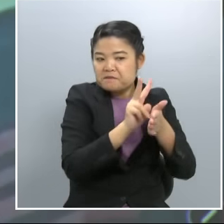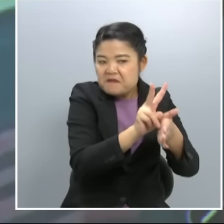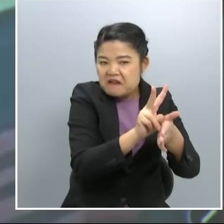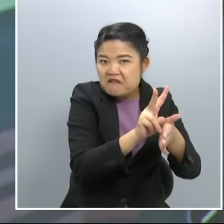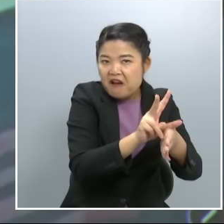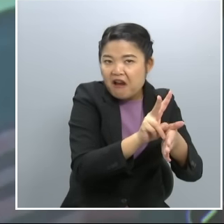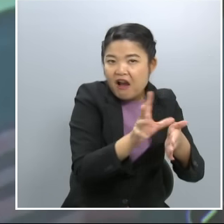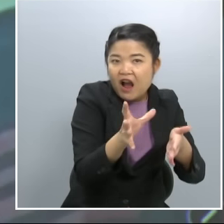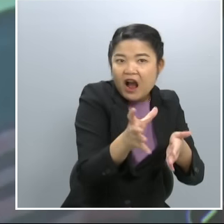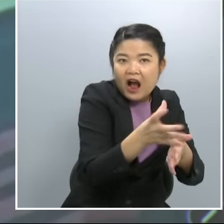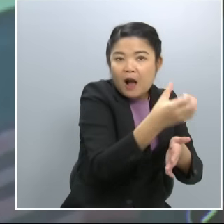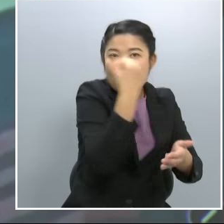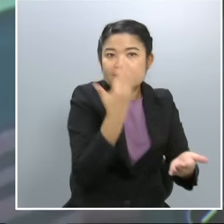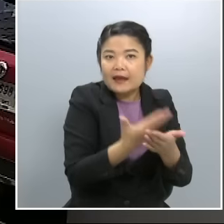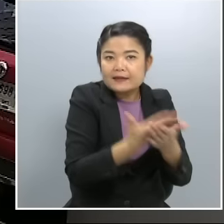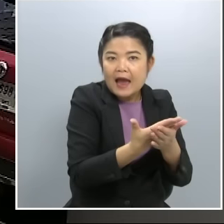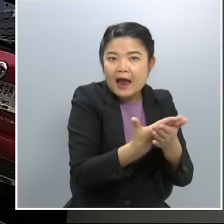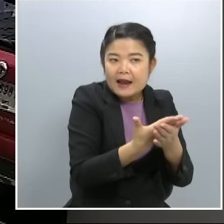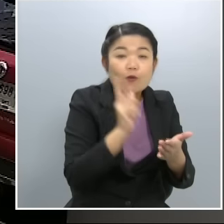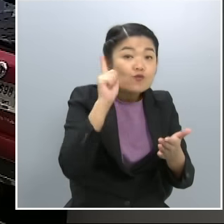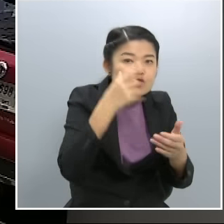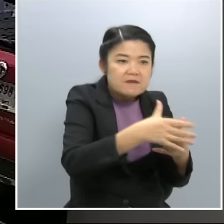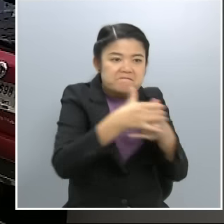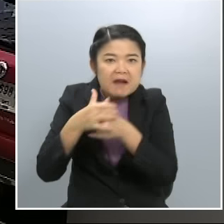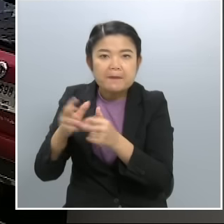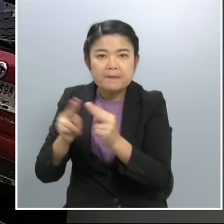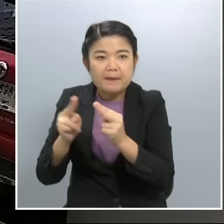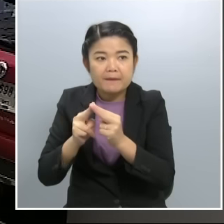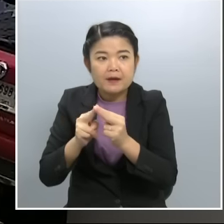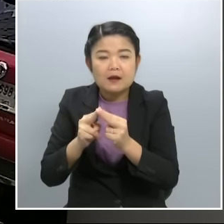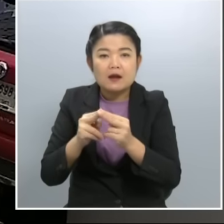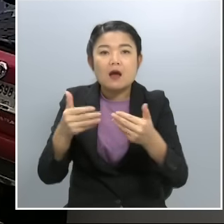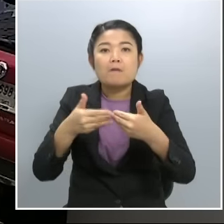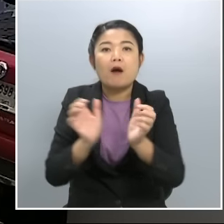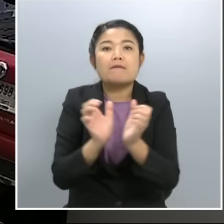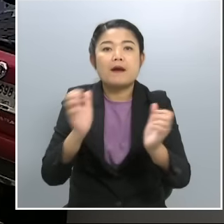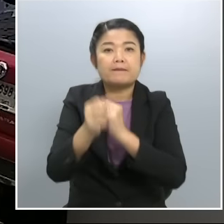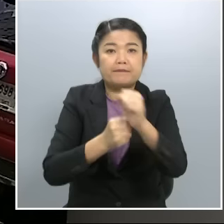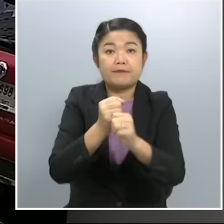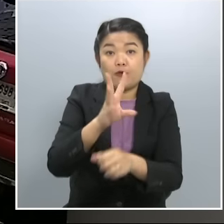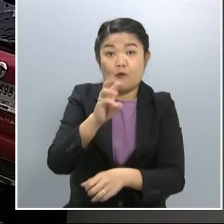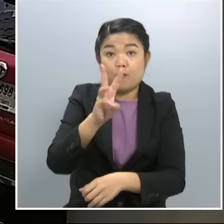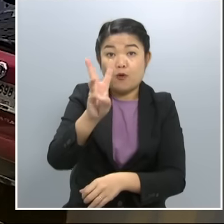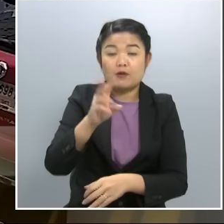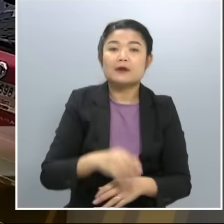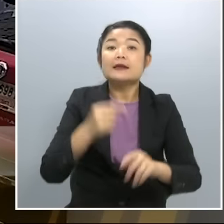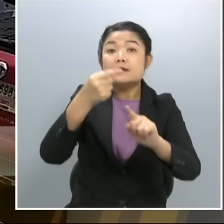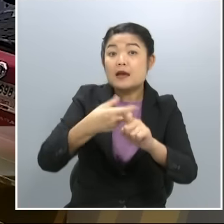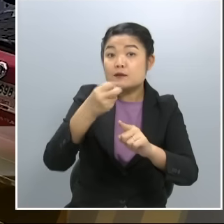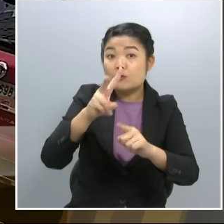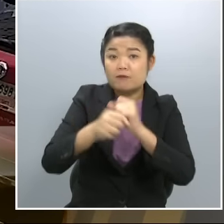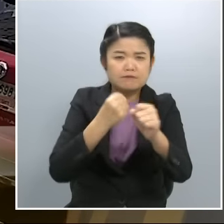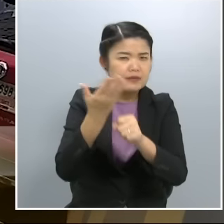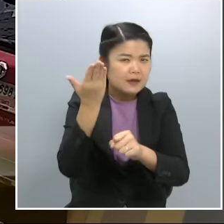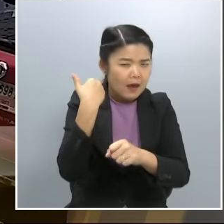ก็พาผู้หญิงไปข่มขืนพ้นโทษออกมาเมื่อต้นปี 66ค้นโทษต้นปีที่แล้วค่ะต่อมาธันวาคมปีที่แล้วไปก่อ